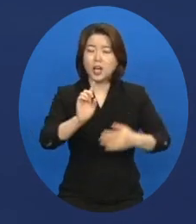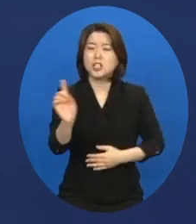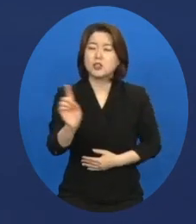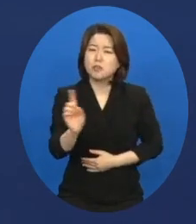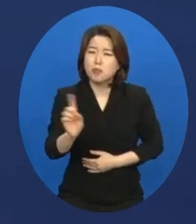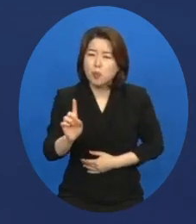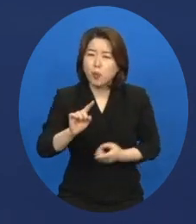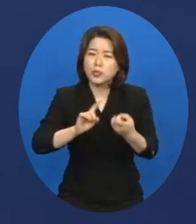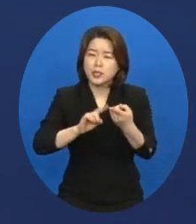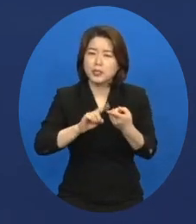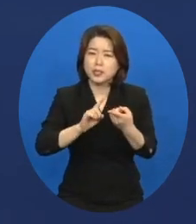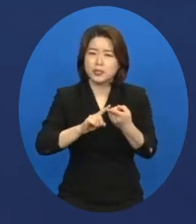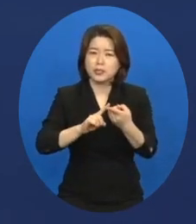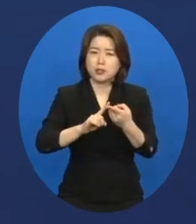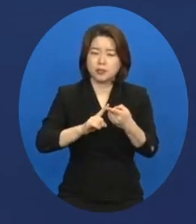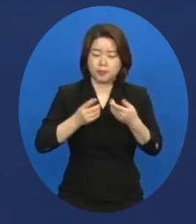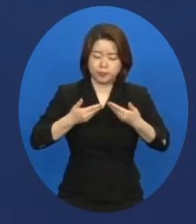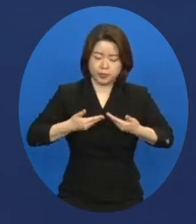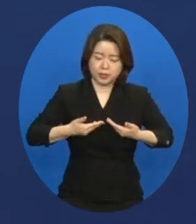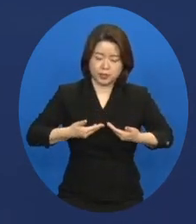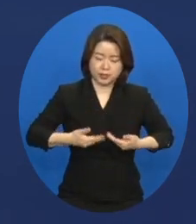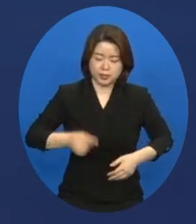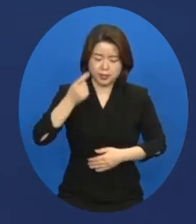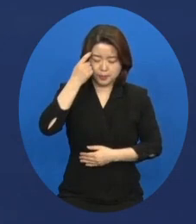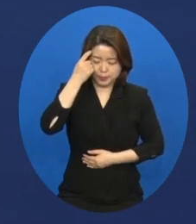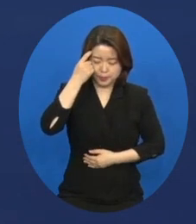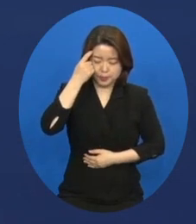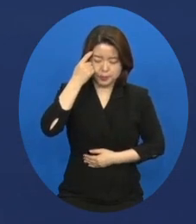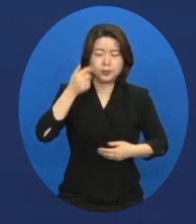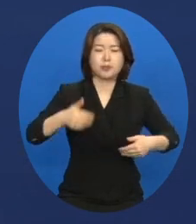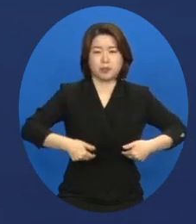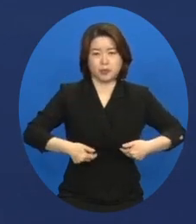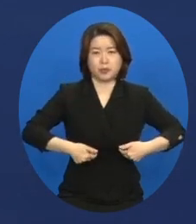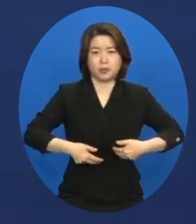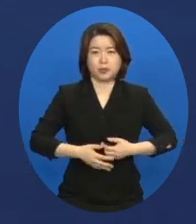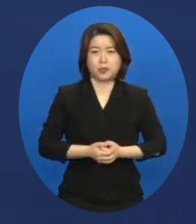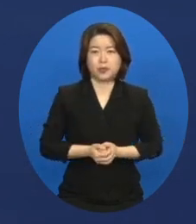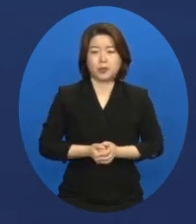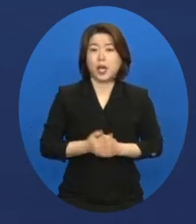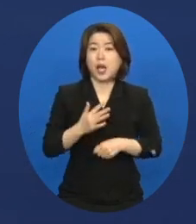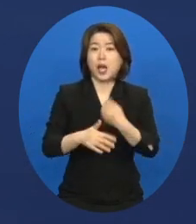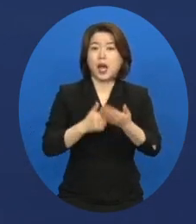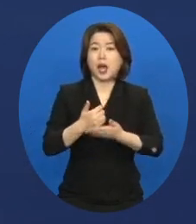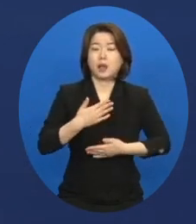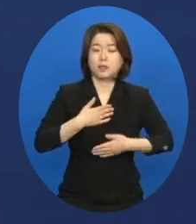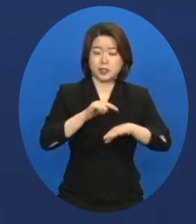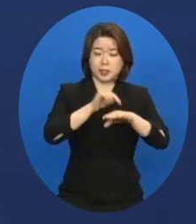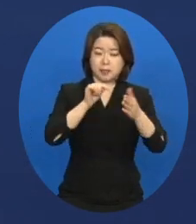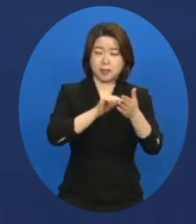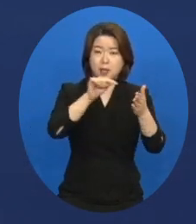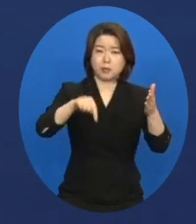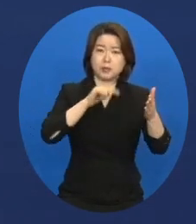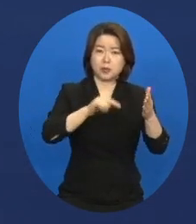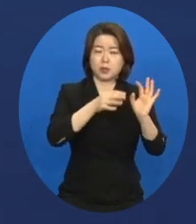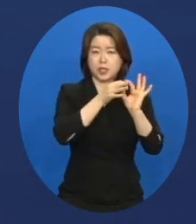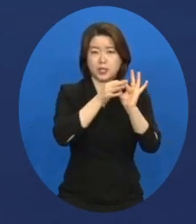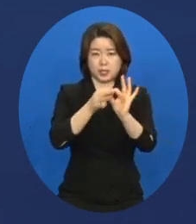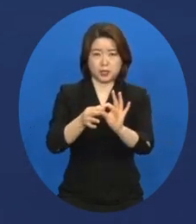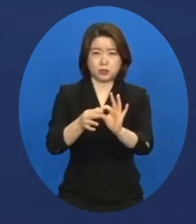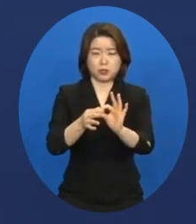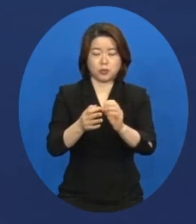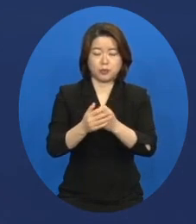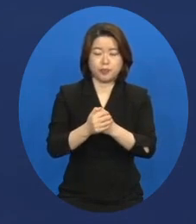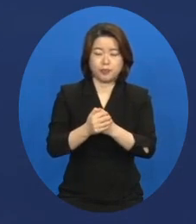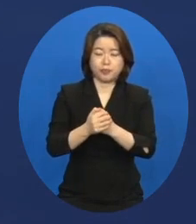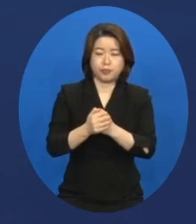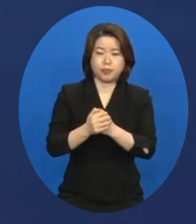어디인지를 진지하게 생각해 봐야 됩니다. 하나님은 제 마음속에 계속해서 마치